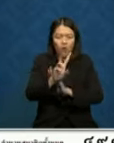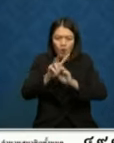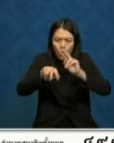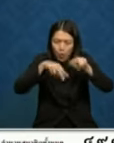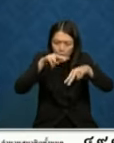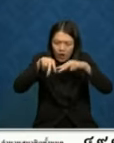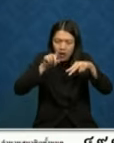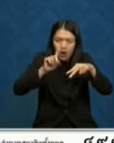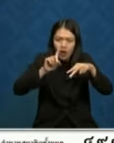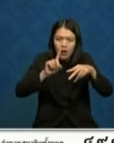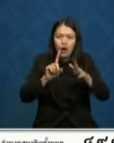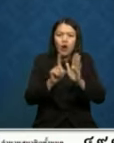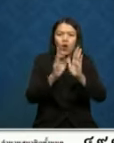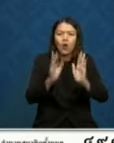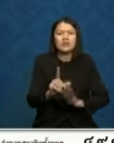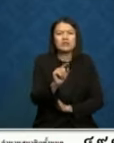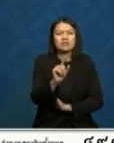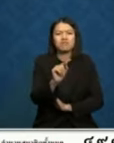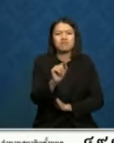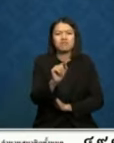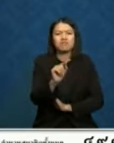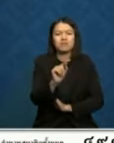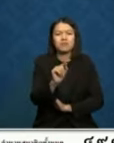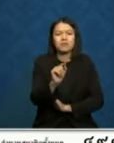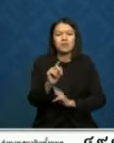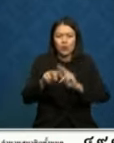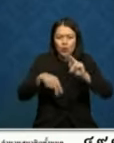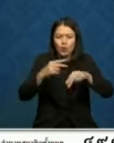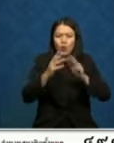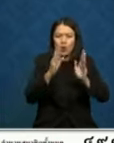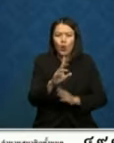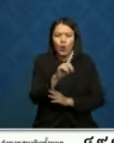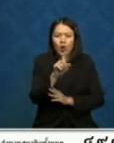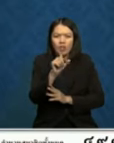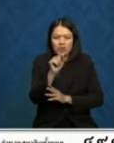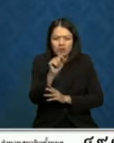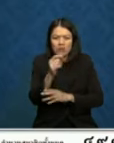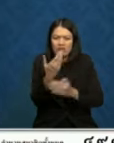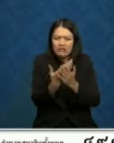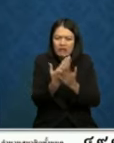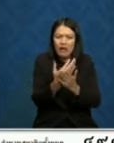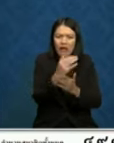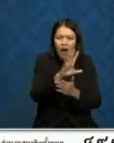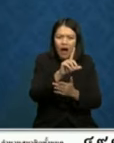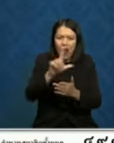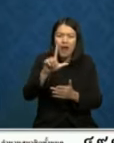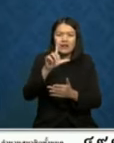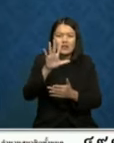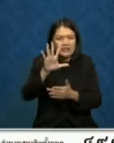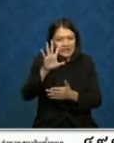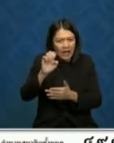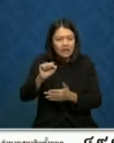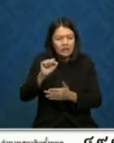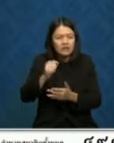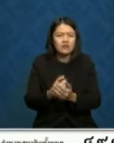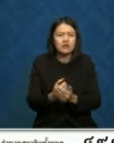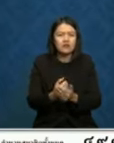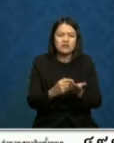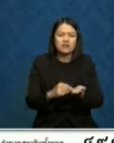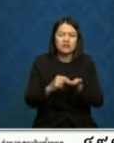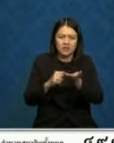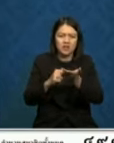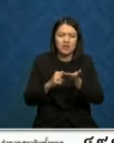งละ20คนครับตรวจได้ทั้งหมด120คนครับแต่ใช้เงินไป5,400,000ครับอันนี้อยากจะเสนอให้ป